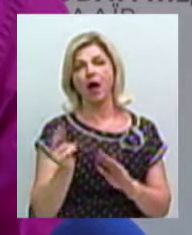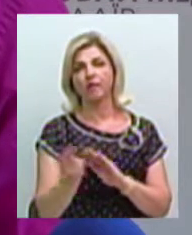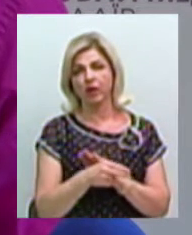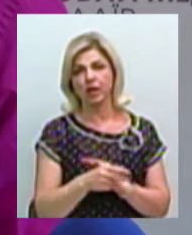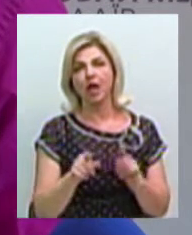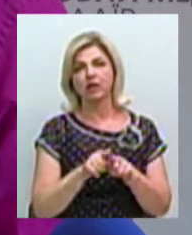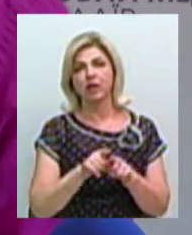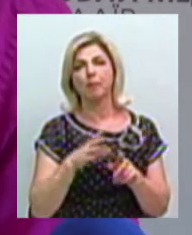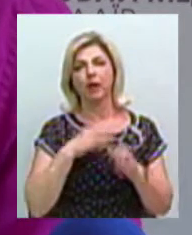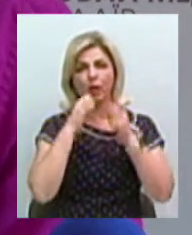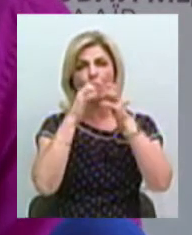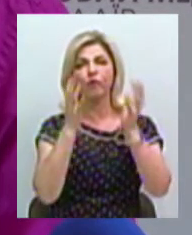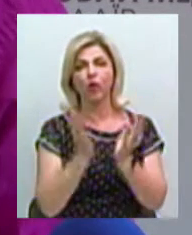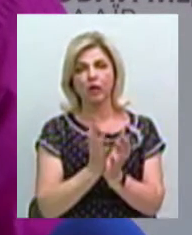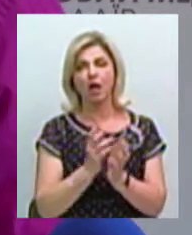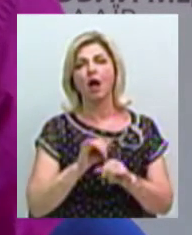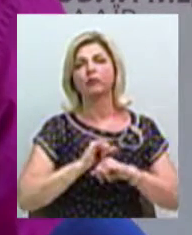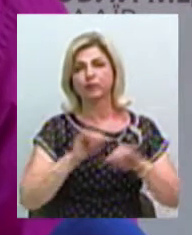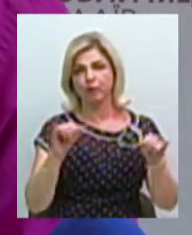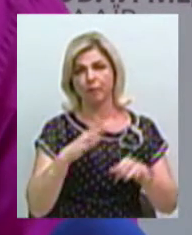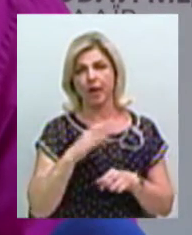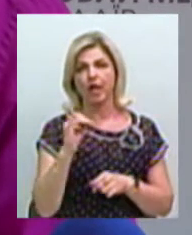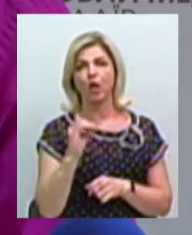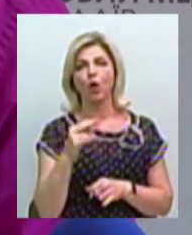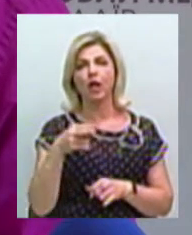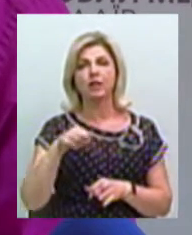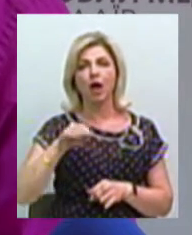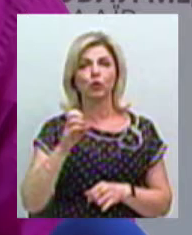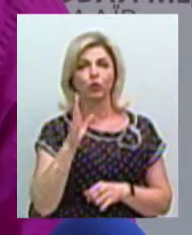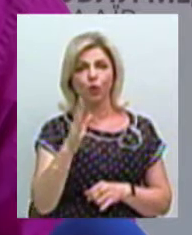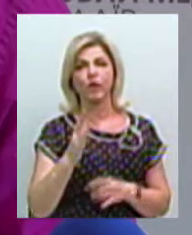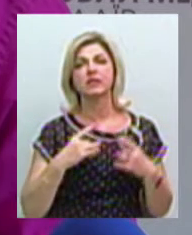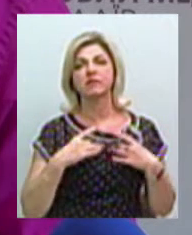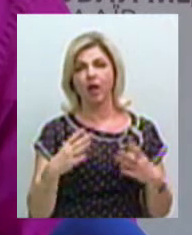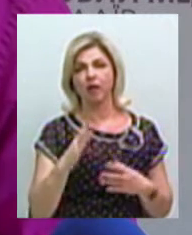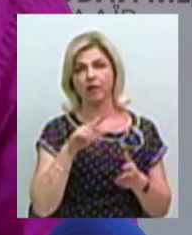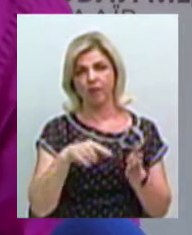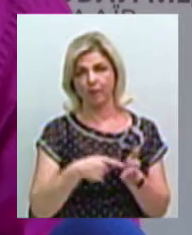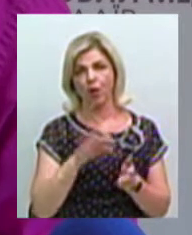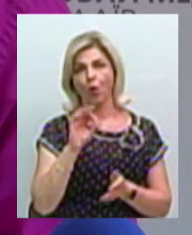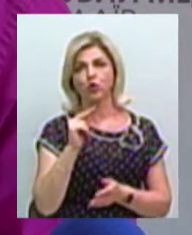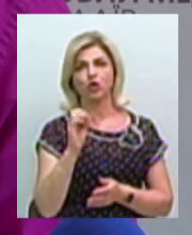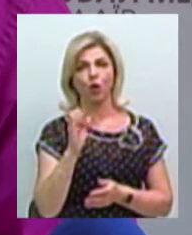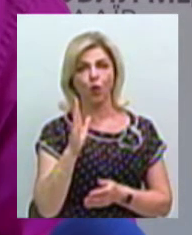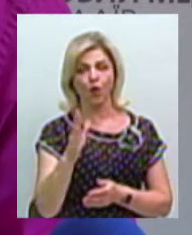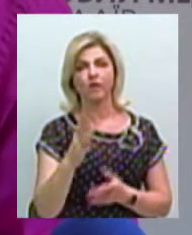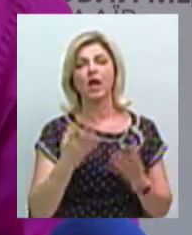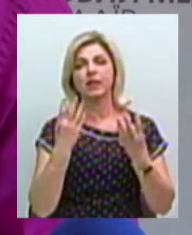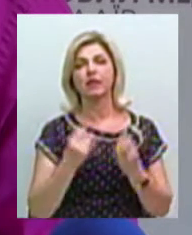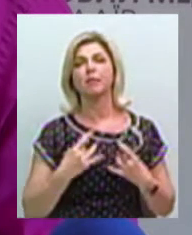були розповсюджені Ігорем Дятловим на святі в Очакові з нагоди Воєнно-морських